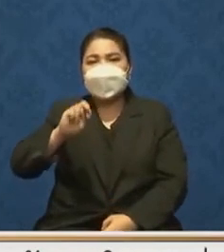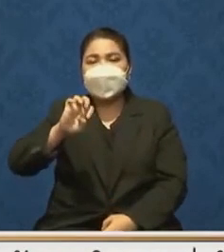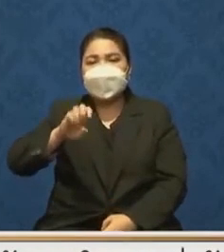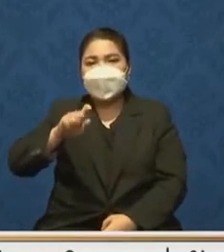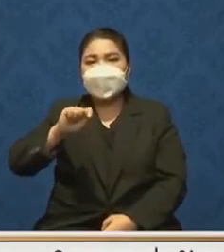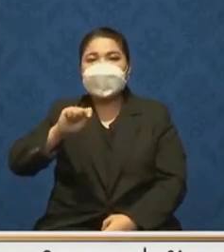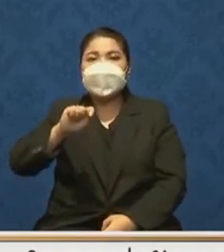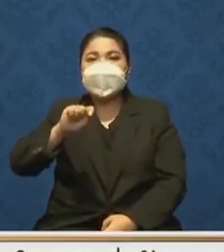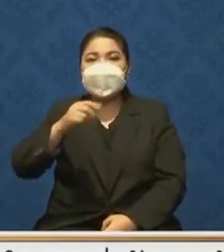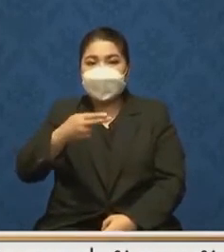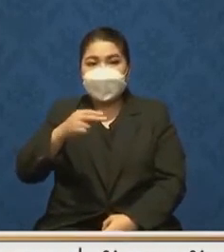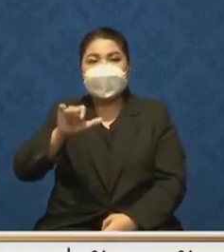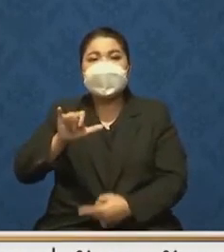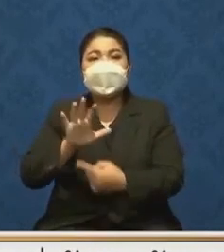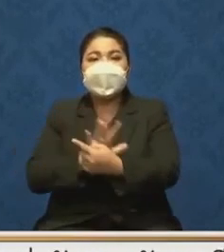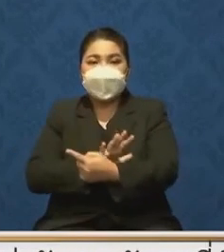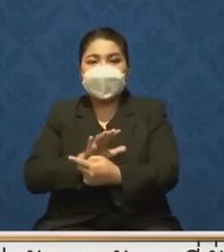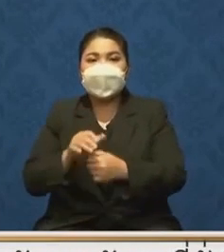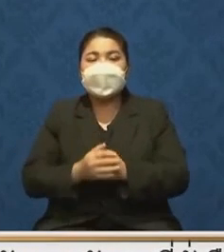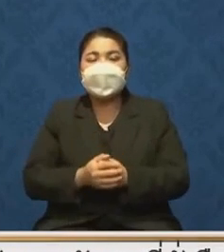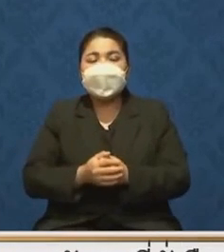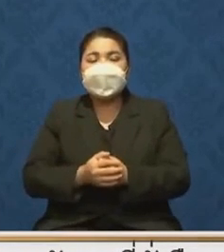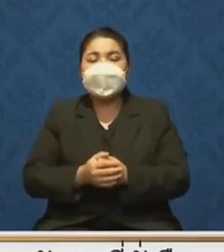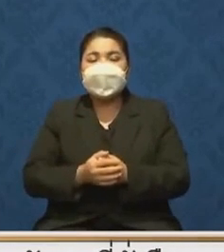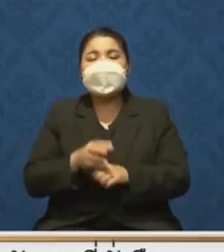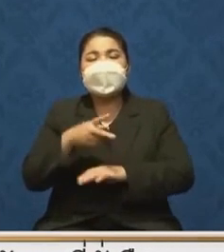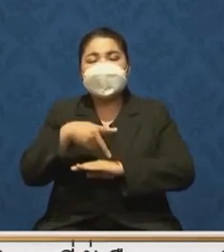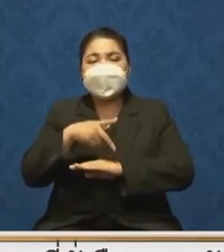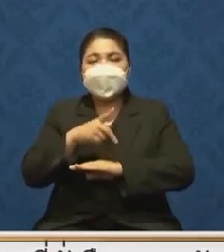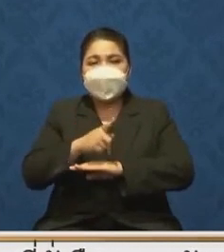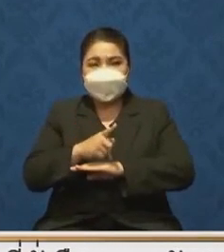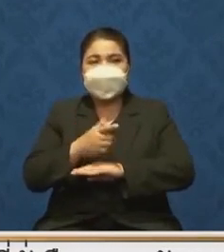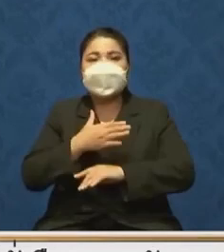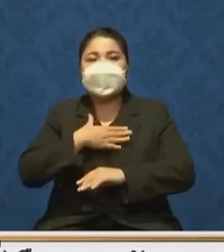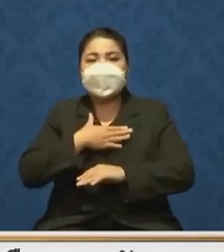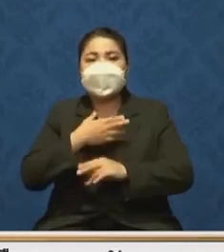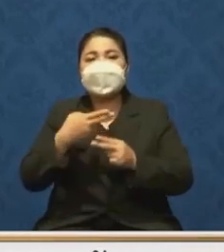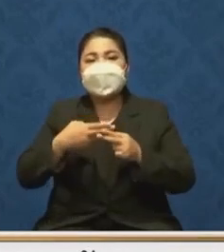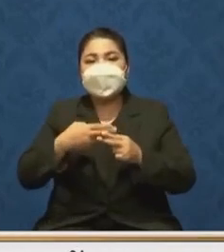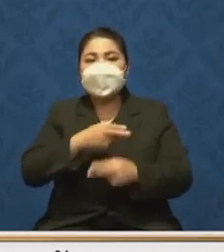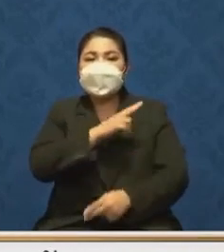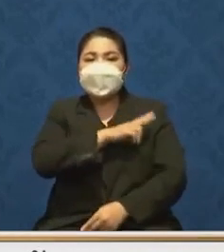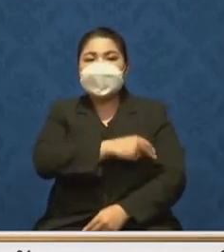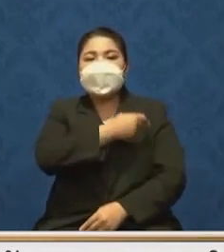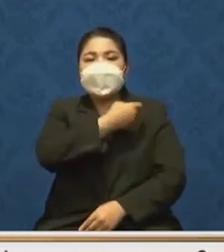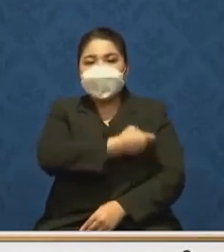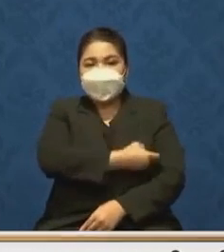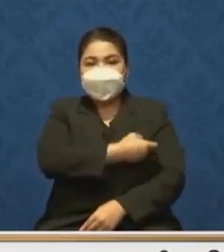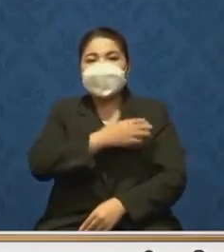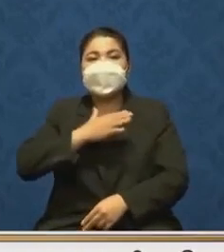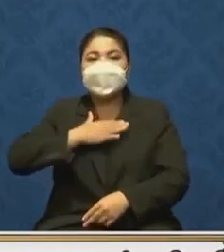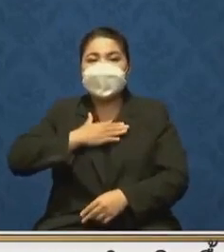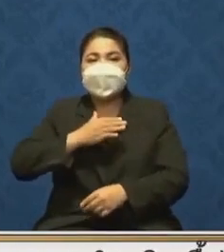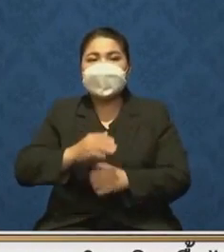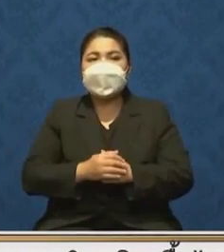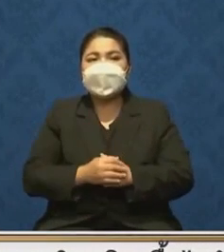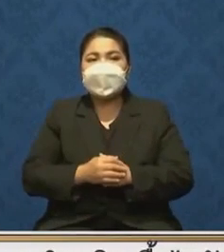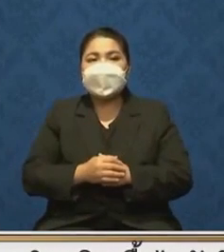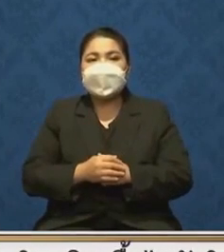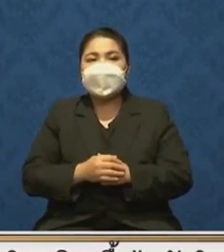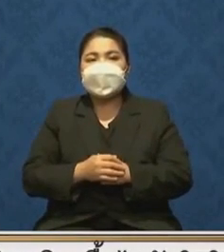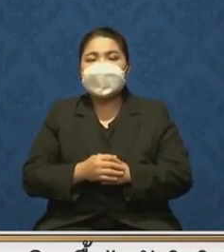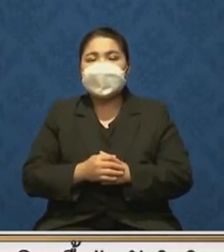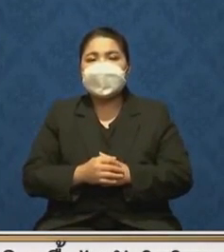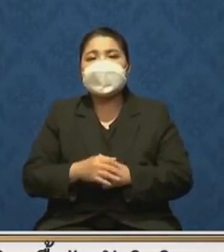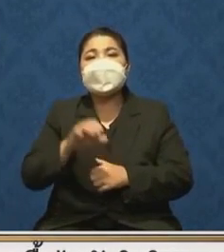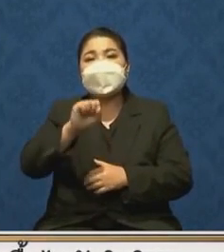ท่านประธานสภาพุทธรราศดรณที่ขอรบกับผมในแพทย์สุรวิธขนสมบูรณ์สมาชิส